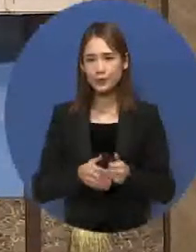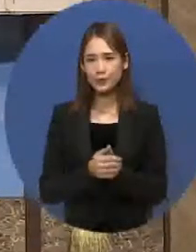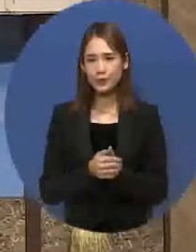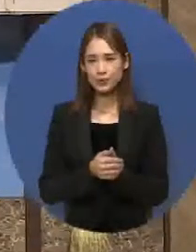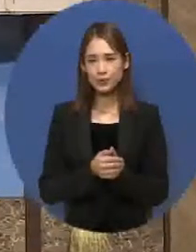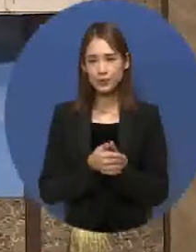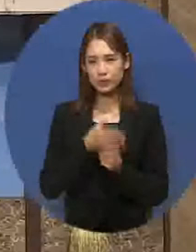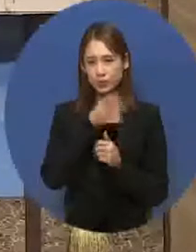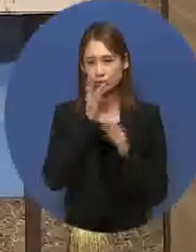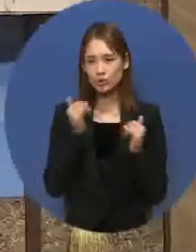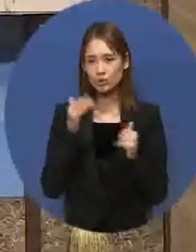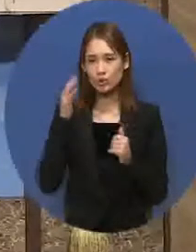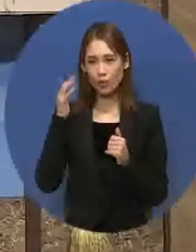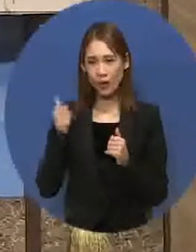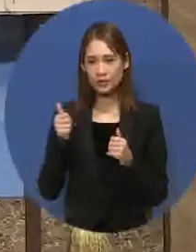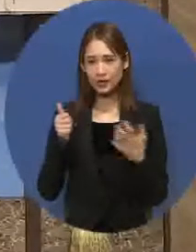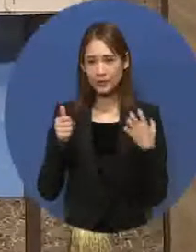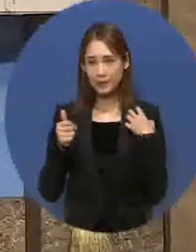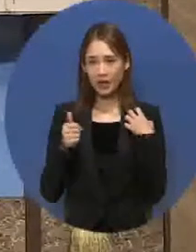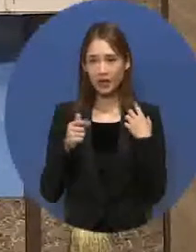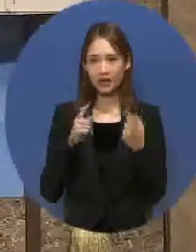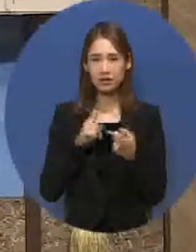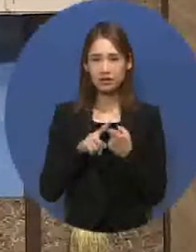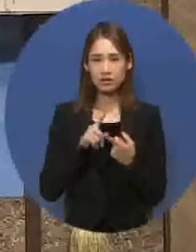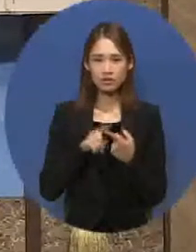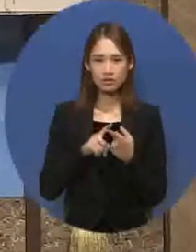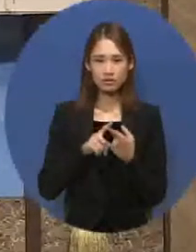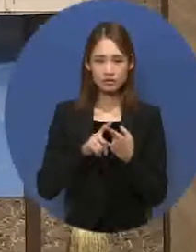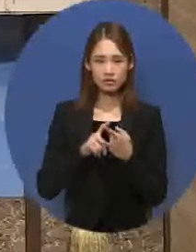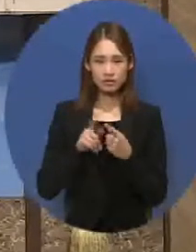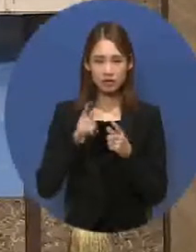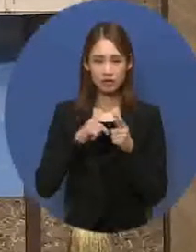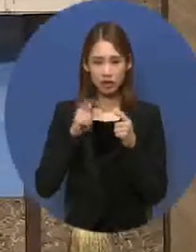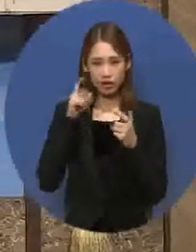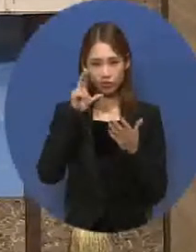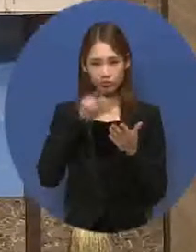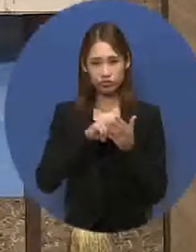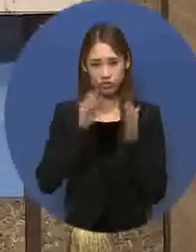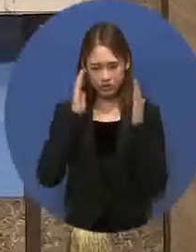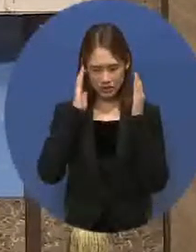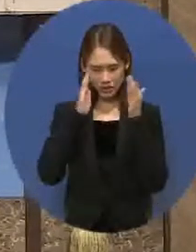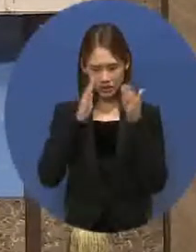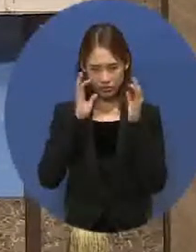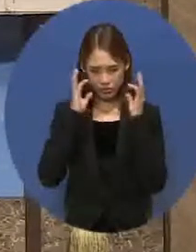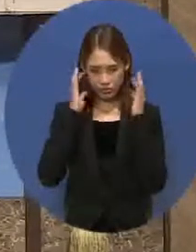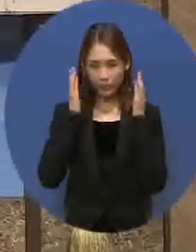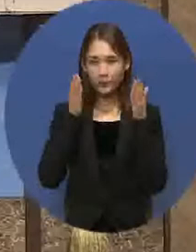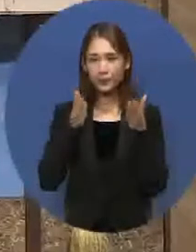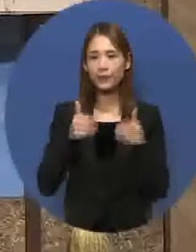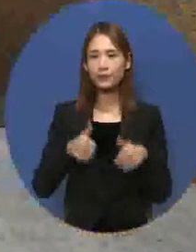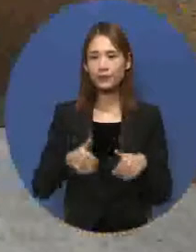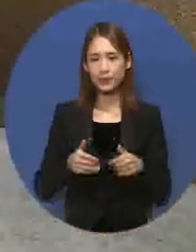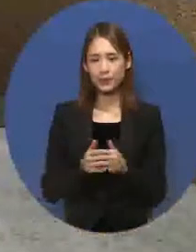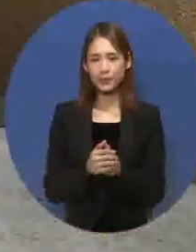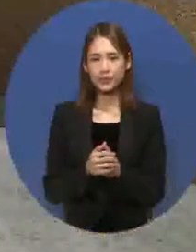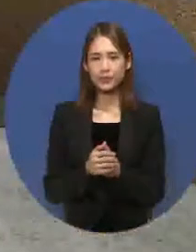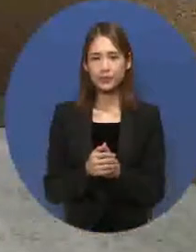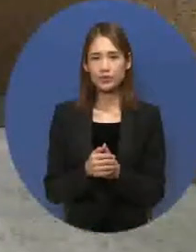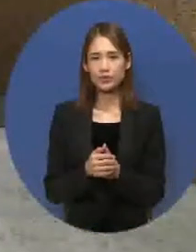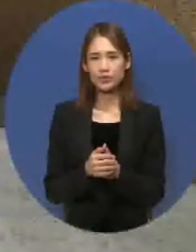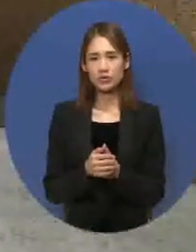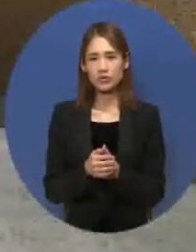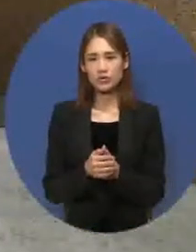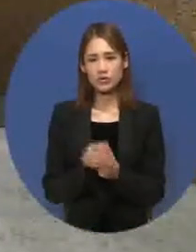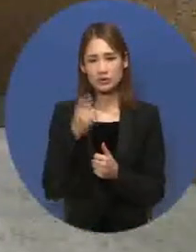노인의 회장으로서 전적으로 그 문제에 집중적인 노력을 할 생각입니다. 예. 예. 그리고